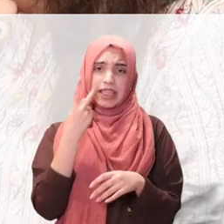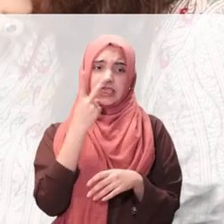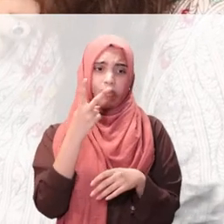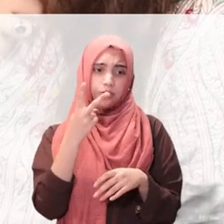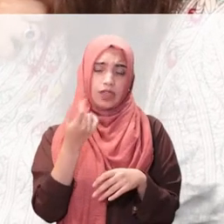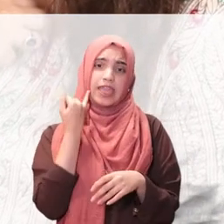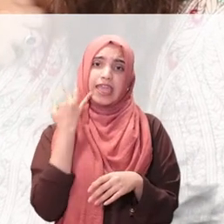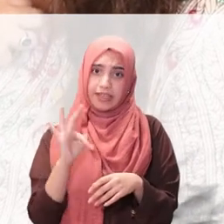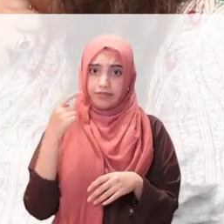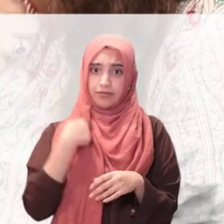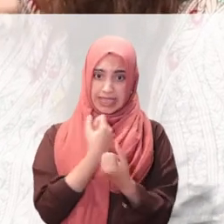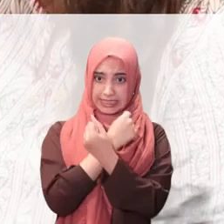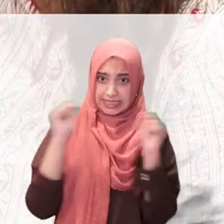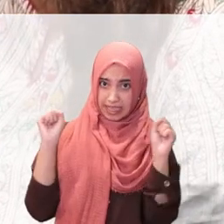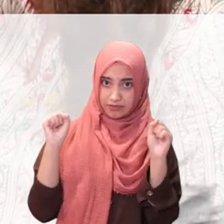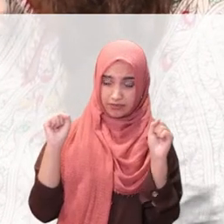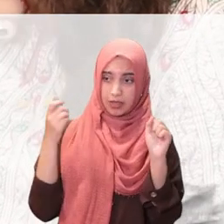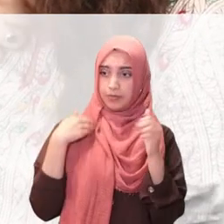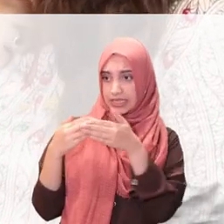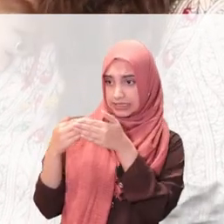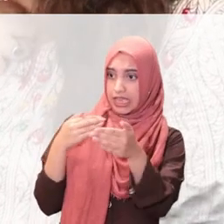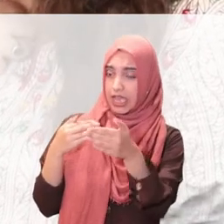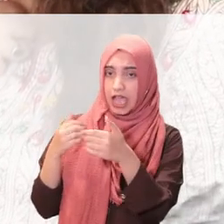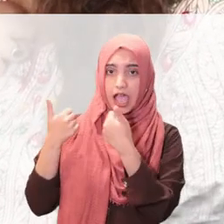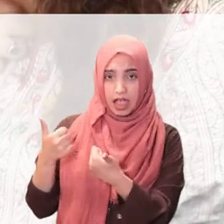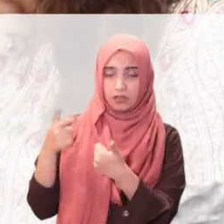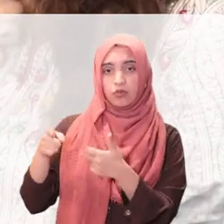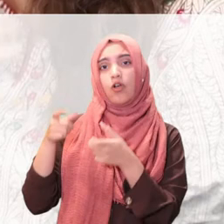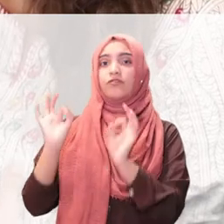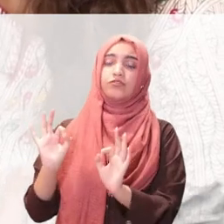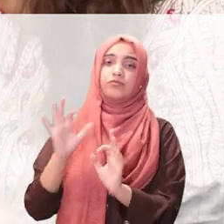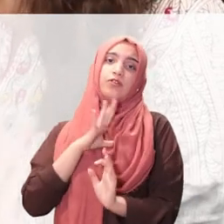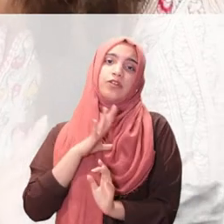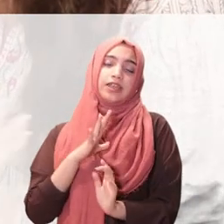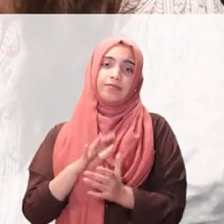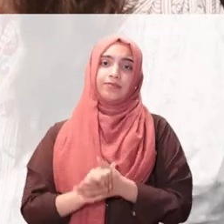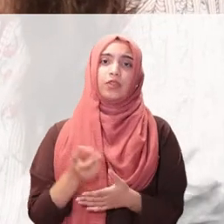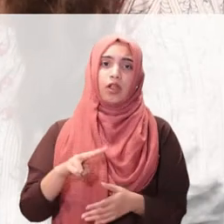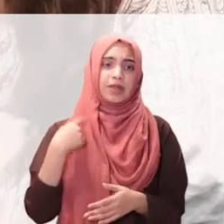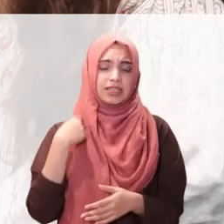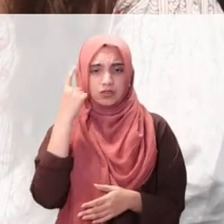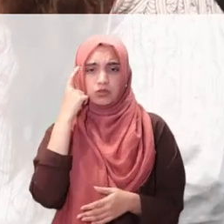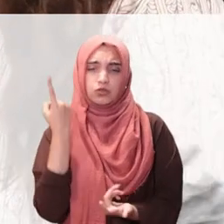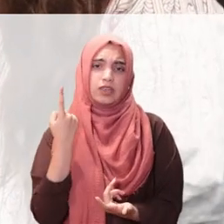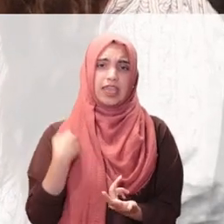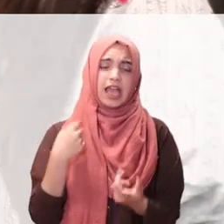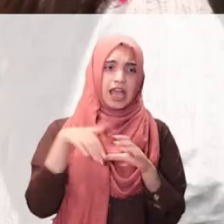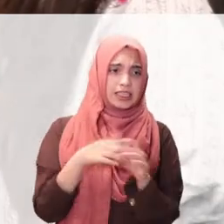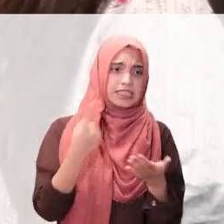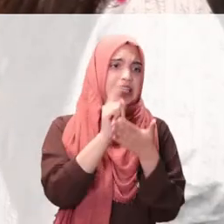आई डोंट फील थे लेकिन बेस्ट फॉर यू